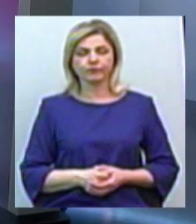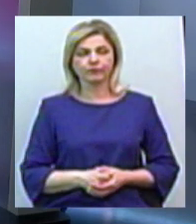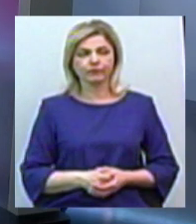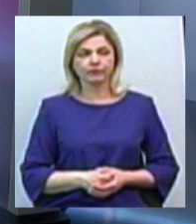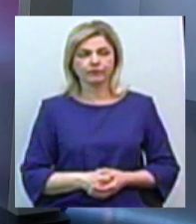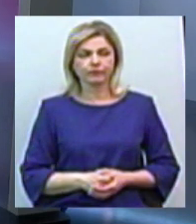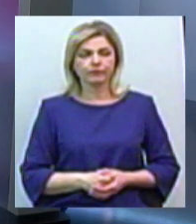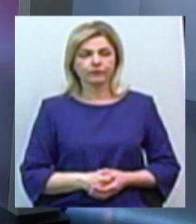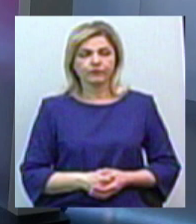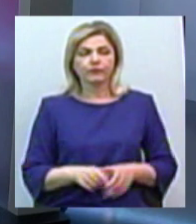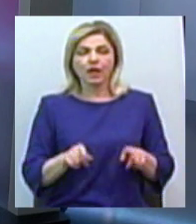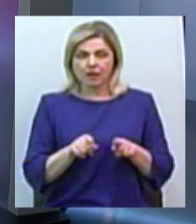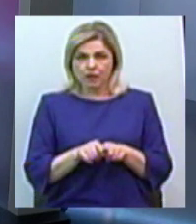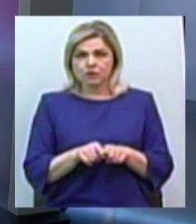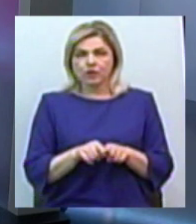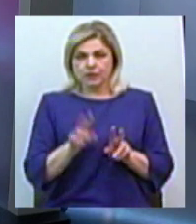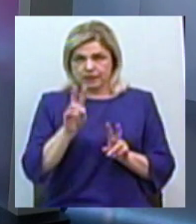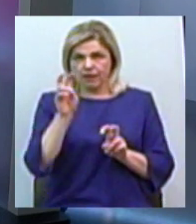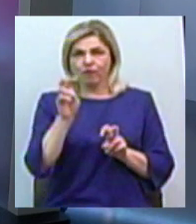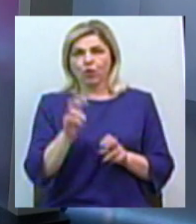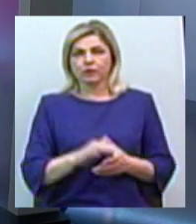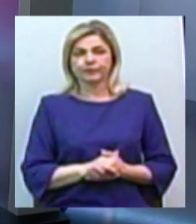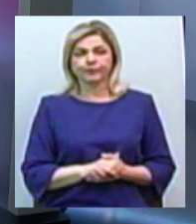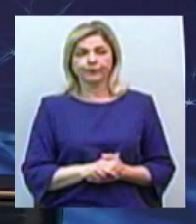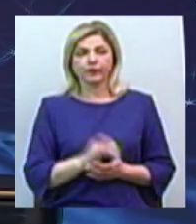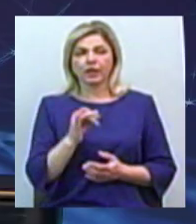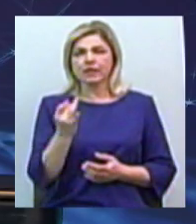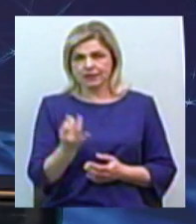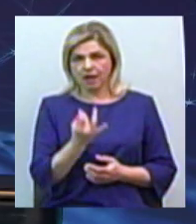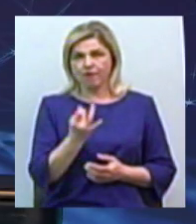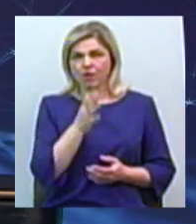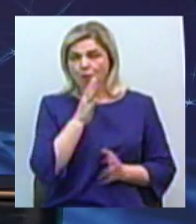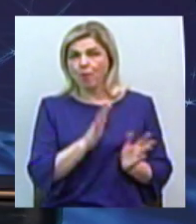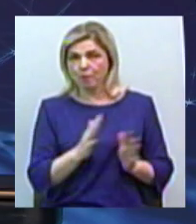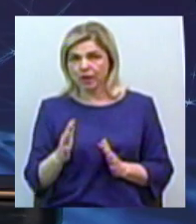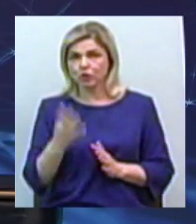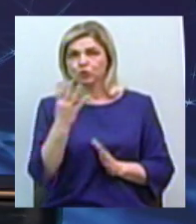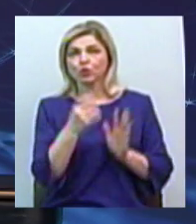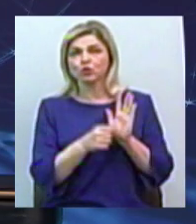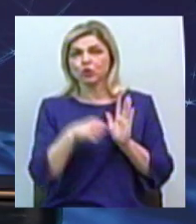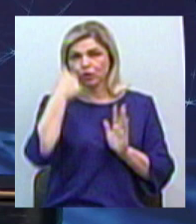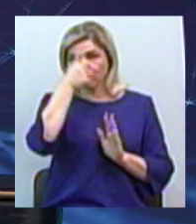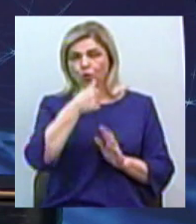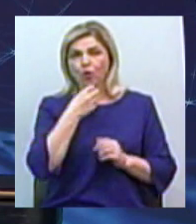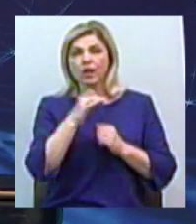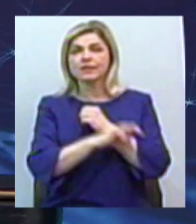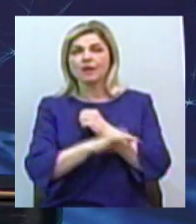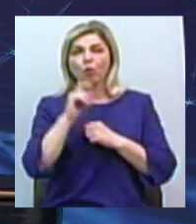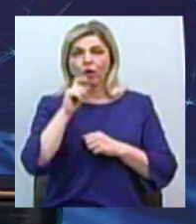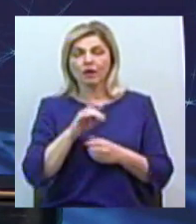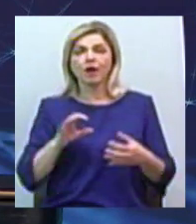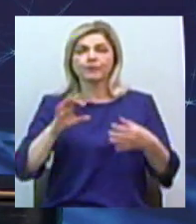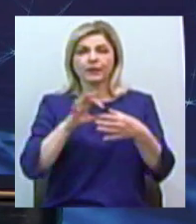20 років. Ну, теж символ, але вже з іншого боку. І ще дуже один цікавий момент. В 46-му році, коли Західна Україна приєднувалася до